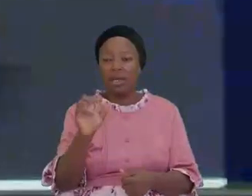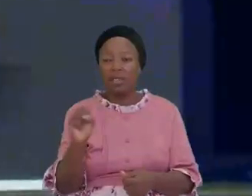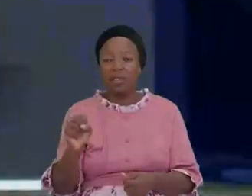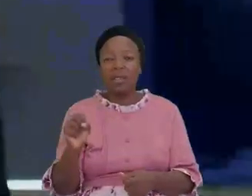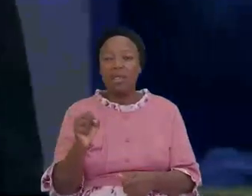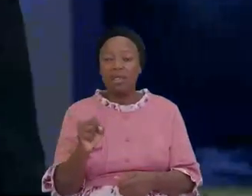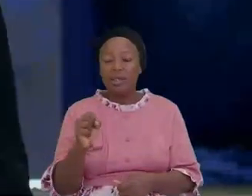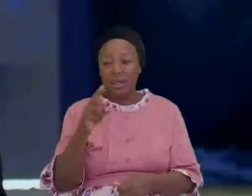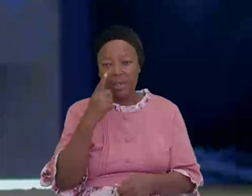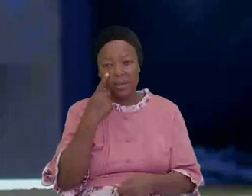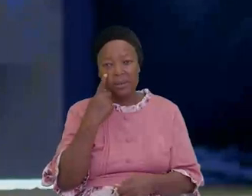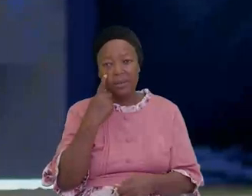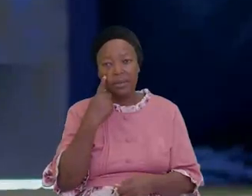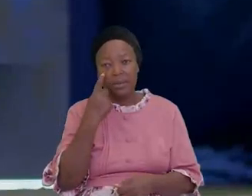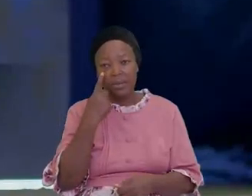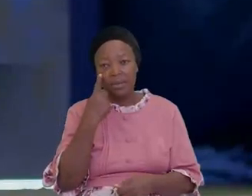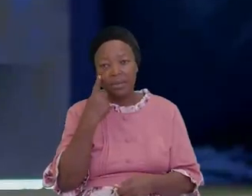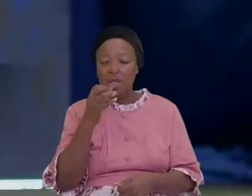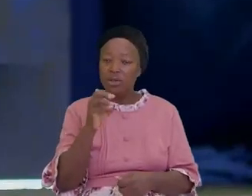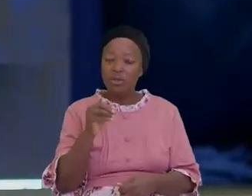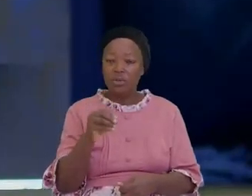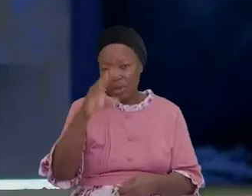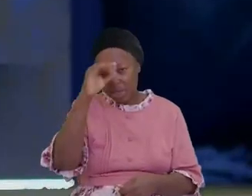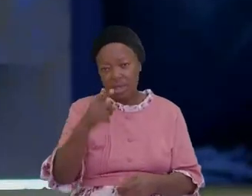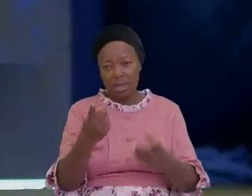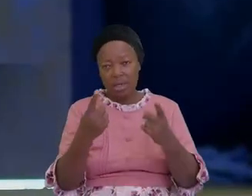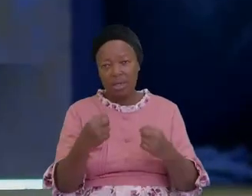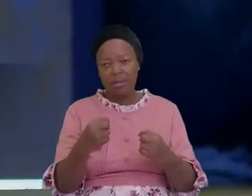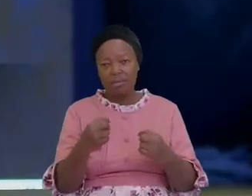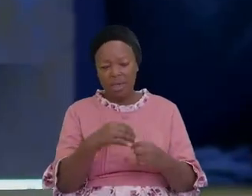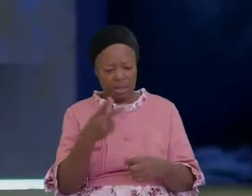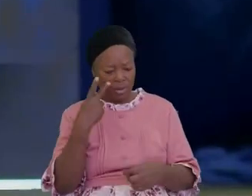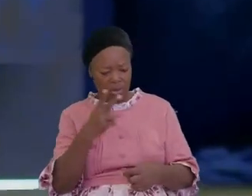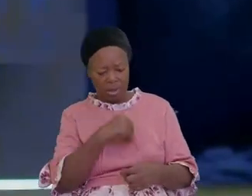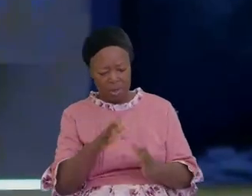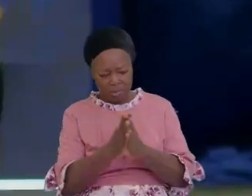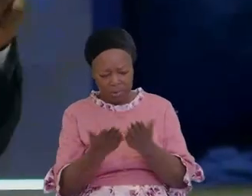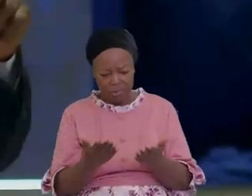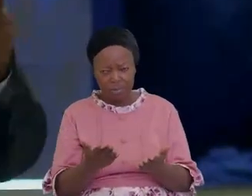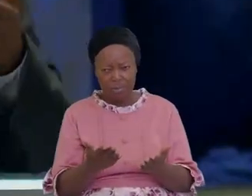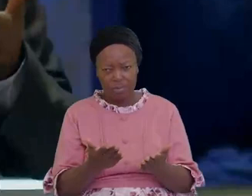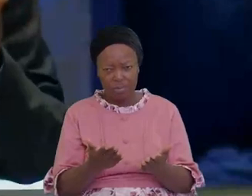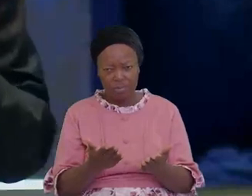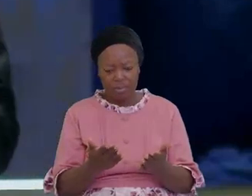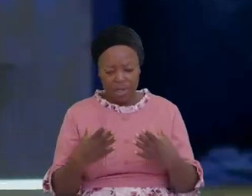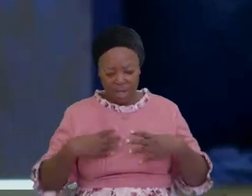promotion. Alors j'ai rencontré un livre,